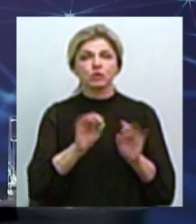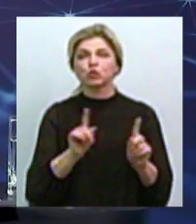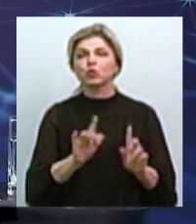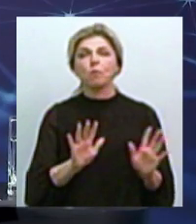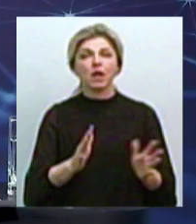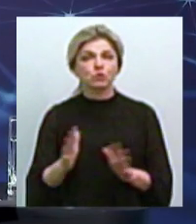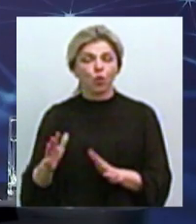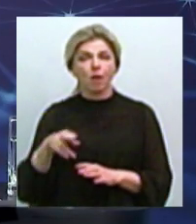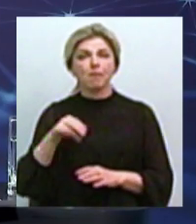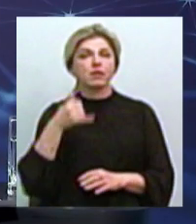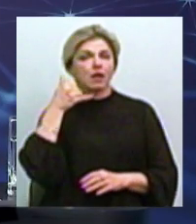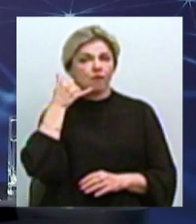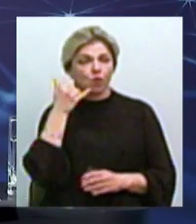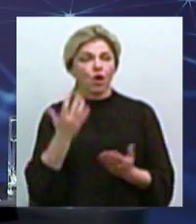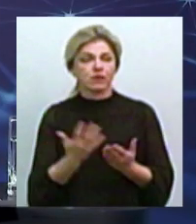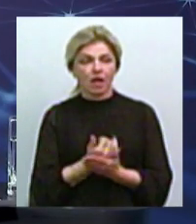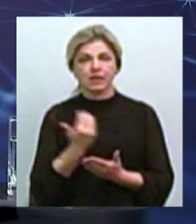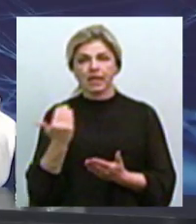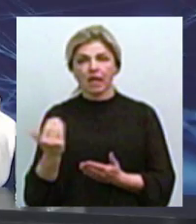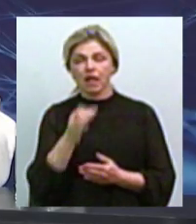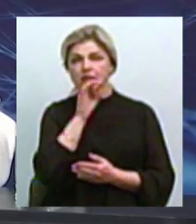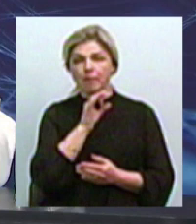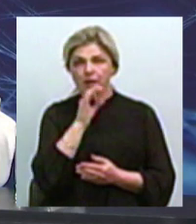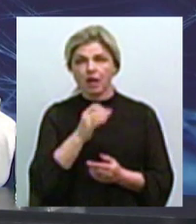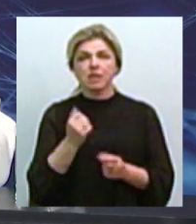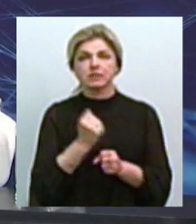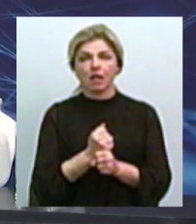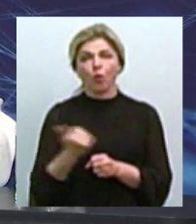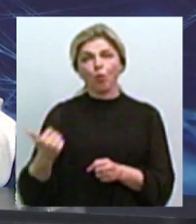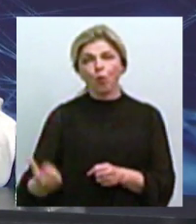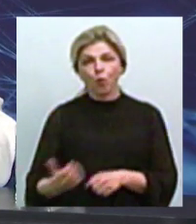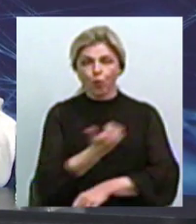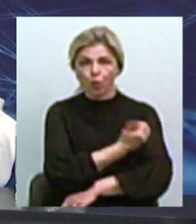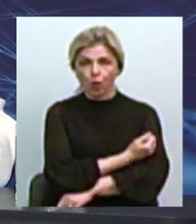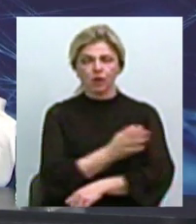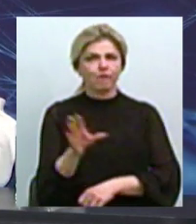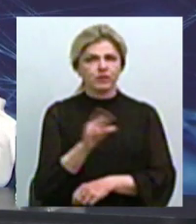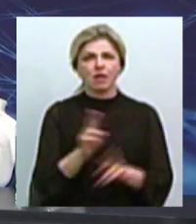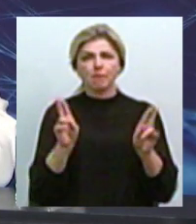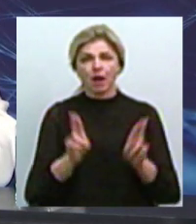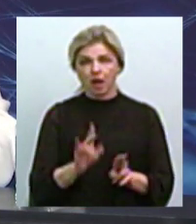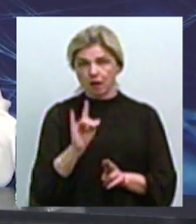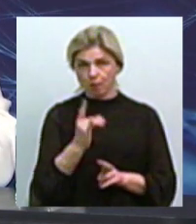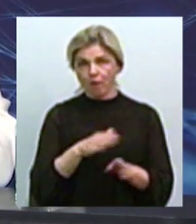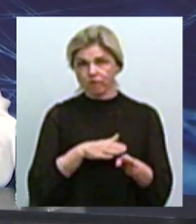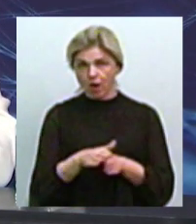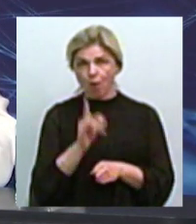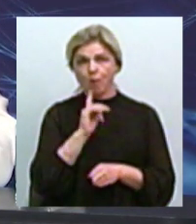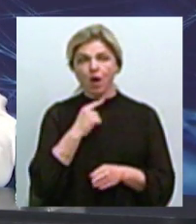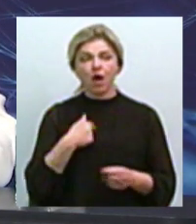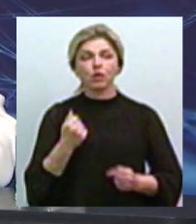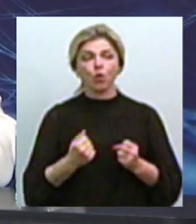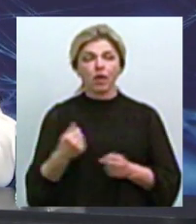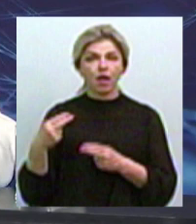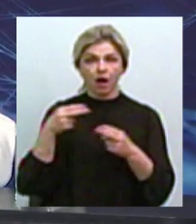происходит, по телефону найти ее нужные там таблетки, приготовить уколы, и, в общем, все инструктажи ребенок все выполнил, пока я доехала уже Сколько домой.